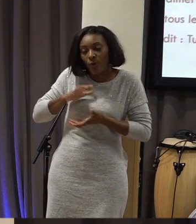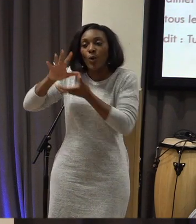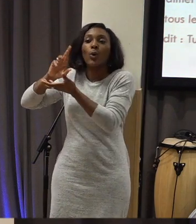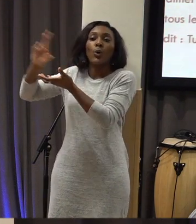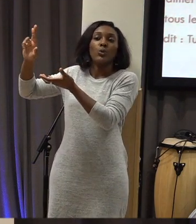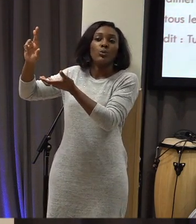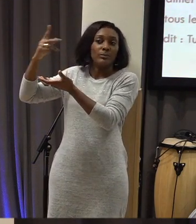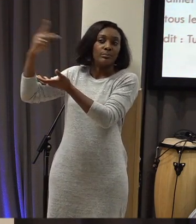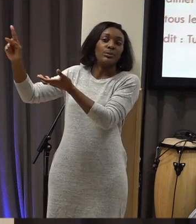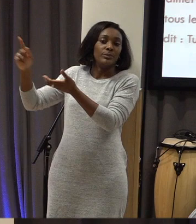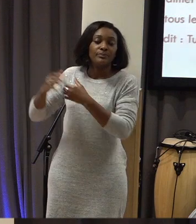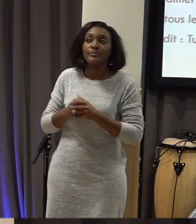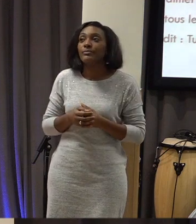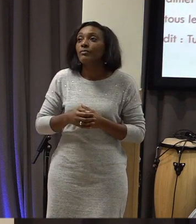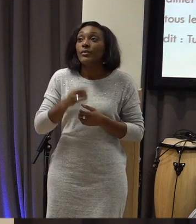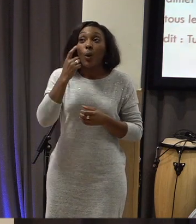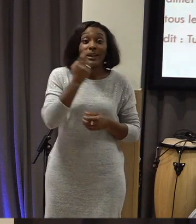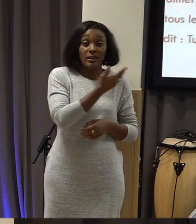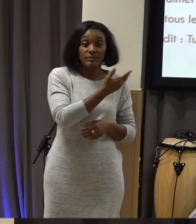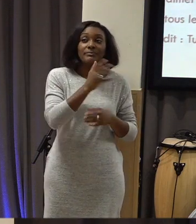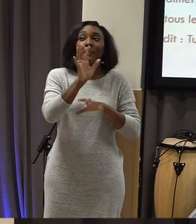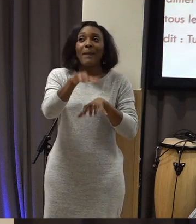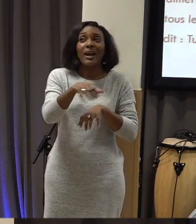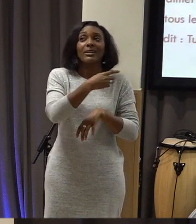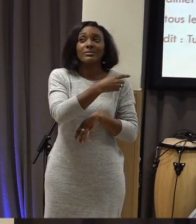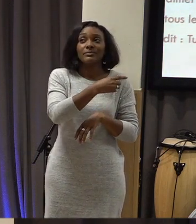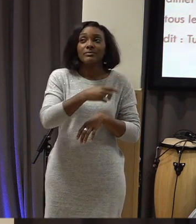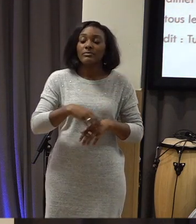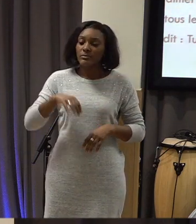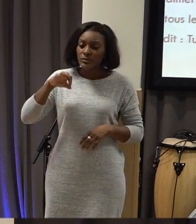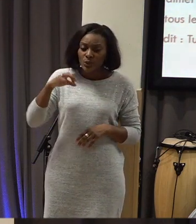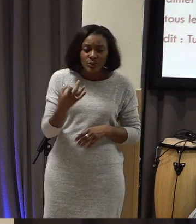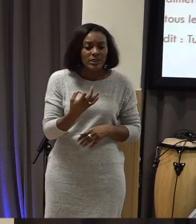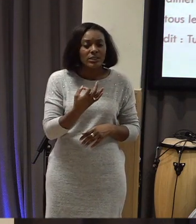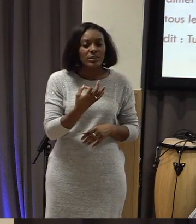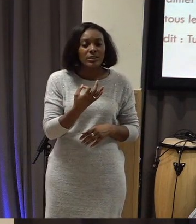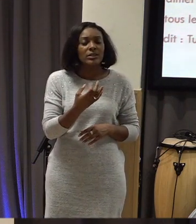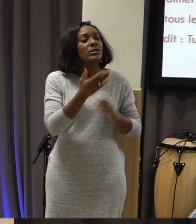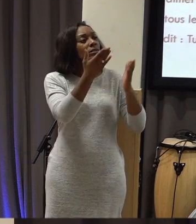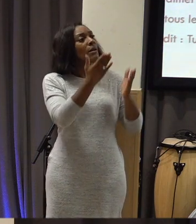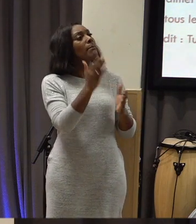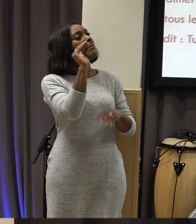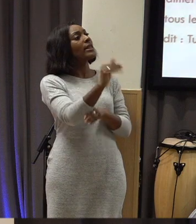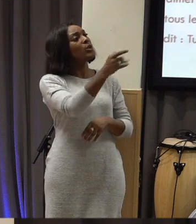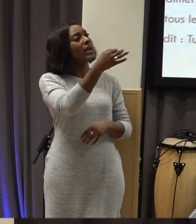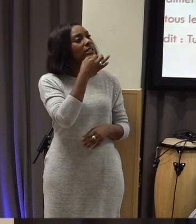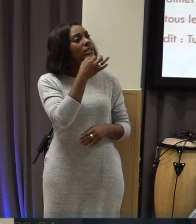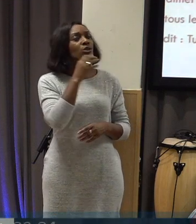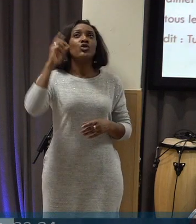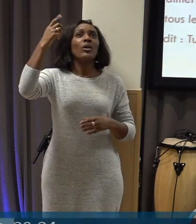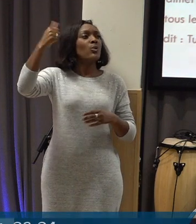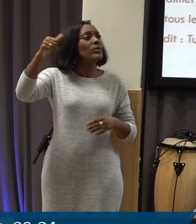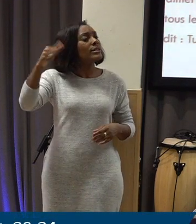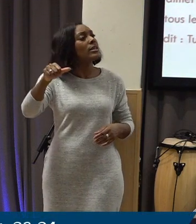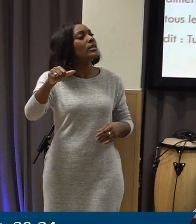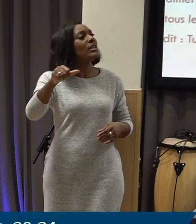dit, « Bien, maître, tu as dit avec vérité que Dieu est unique et qu'il n'y en a point d'autre que lui, et que l'aimer de